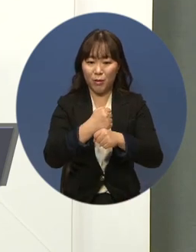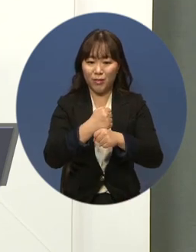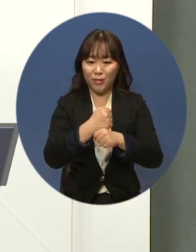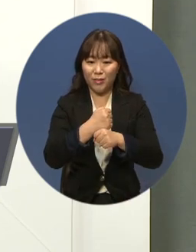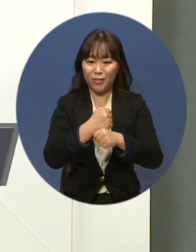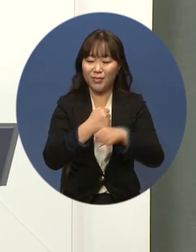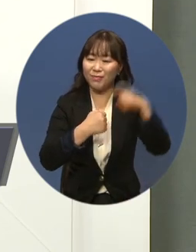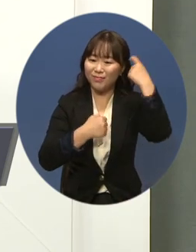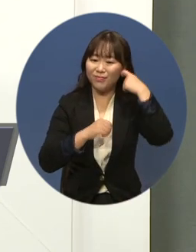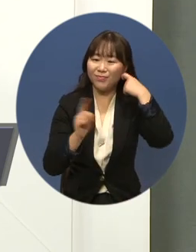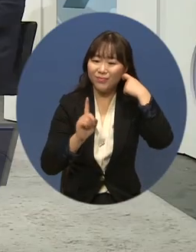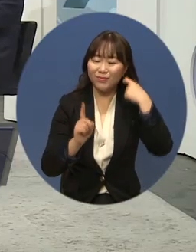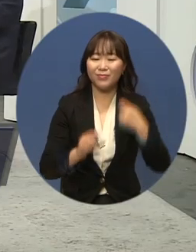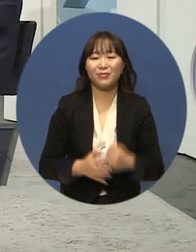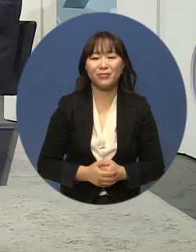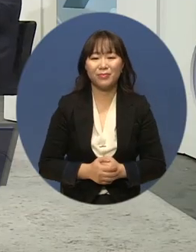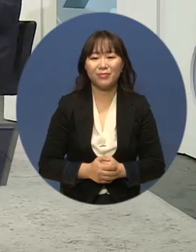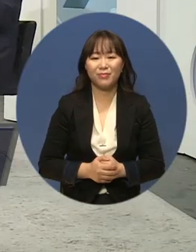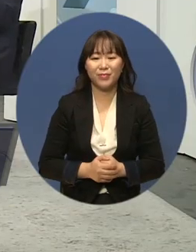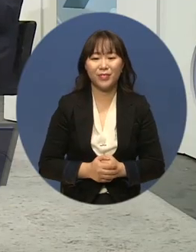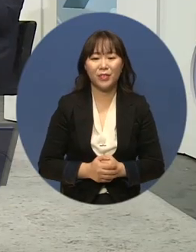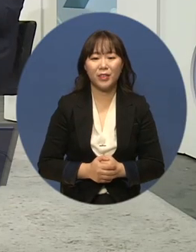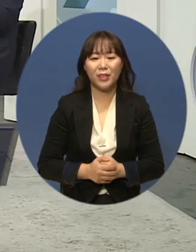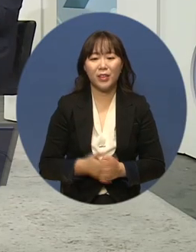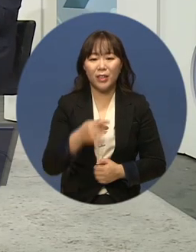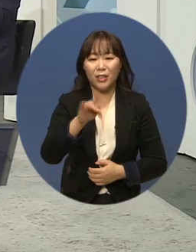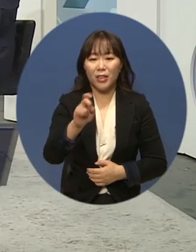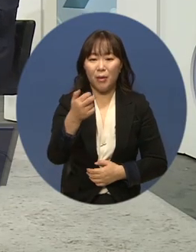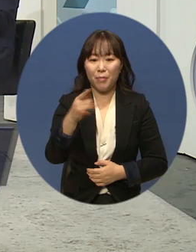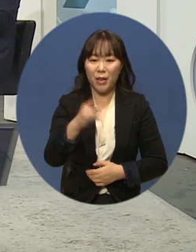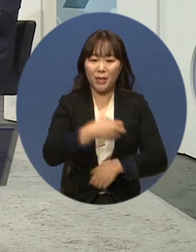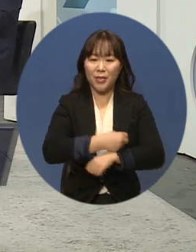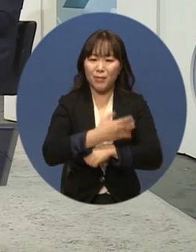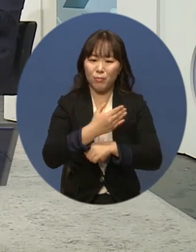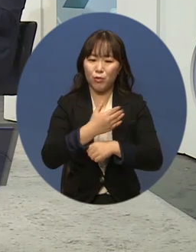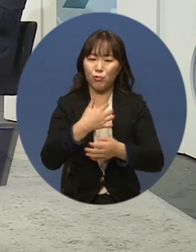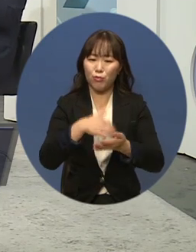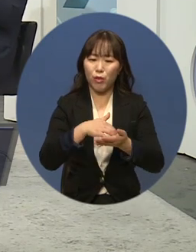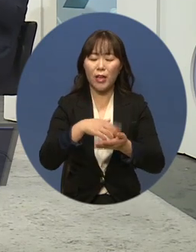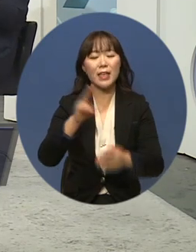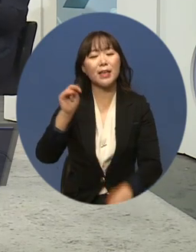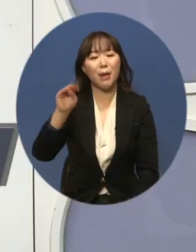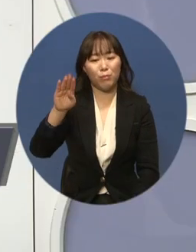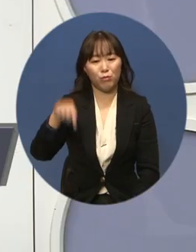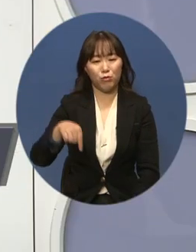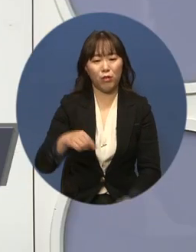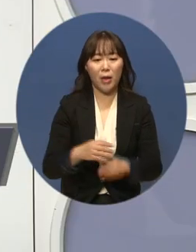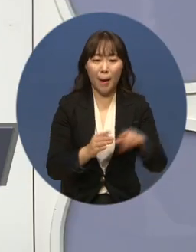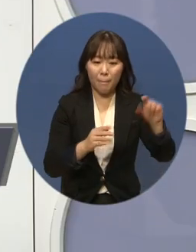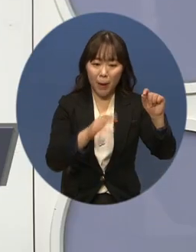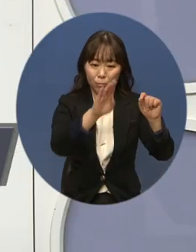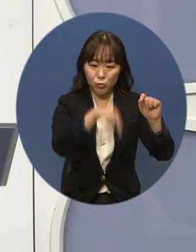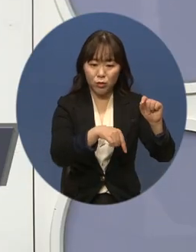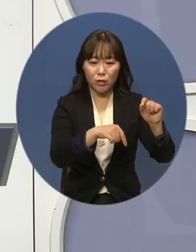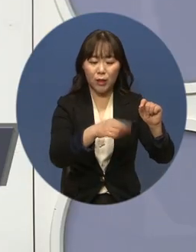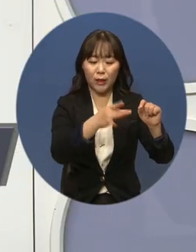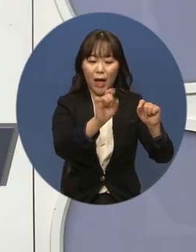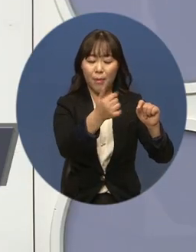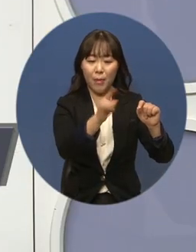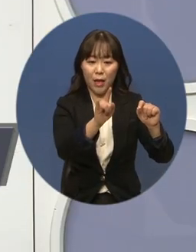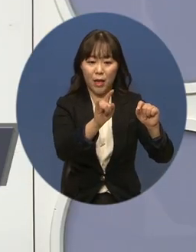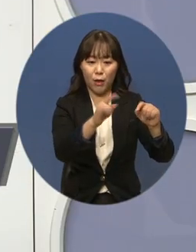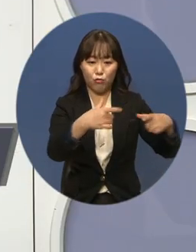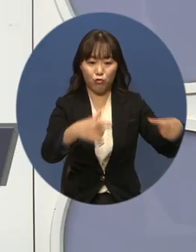만드셔가지고 어땠습니까? 남해 신문이 이제 2만 부 정도를 발행하는데요. 아, 그렇습니다. 1만 부는 남해군에 다